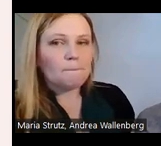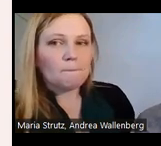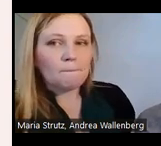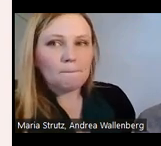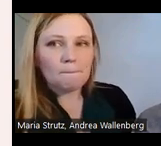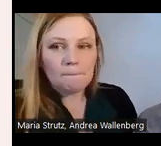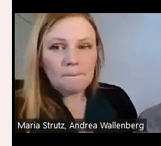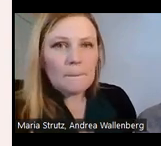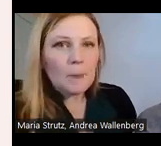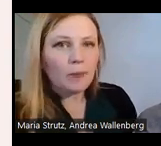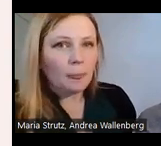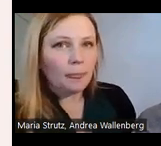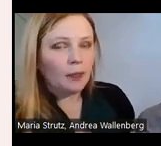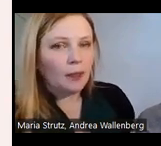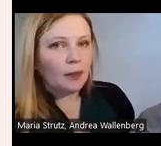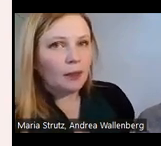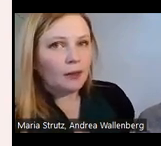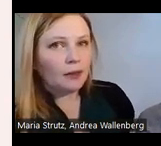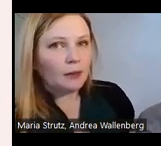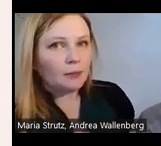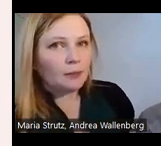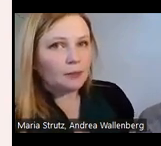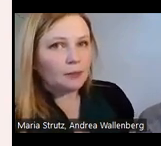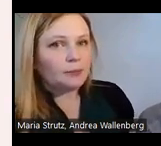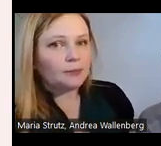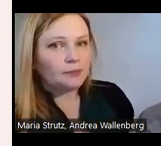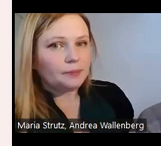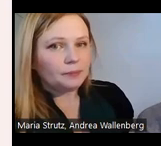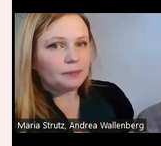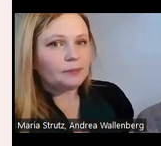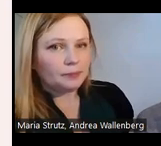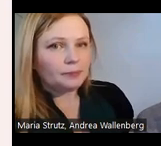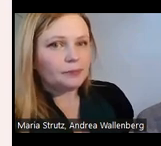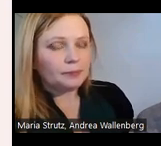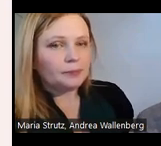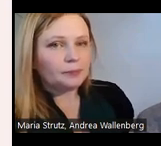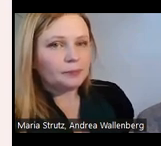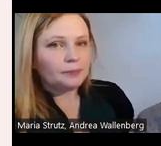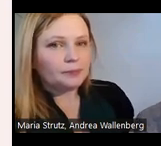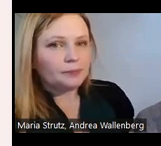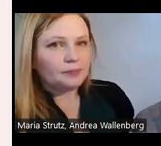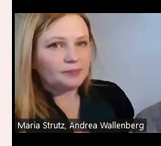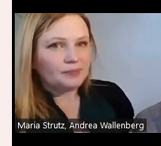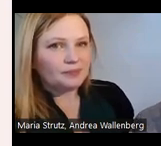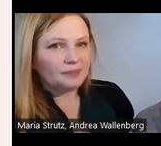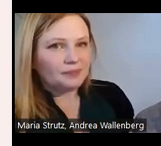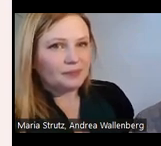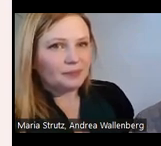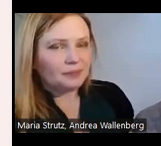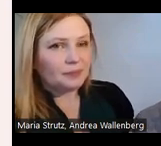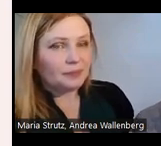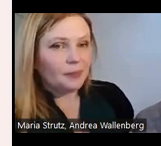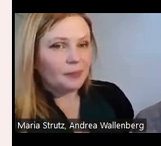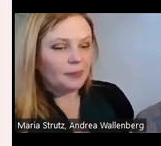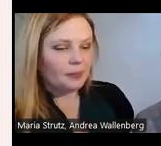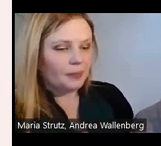absolut. Och alltid ta föräldraoro såklart på allvar. Men i den mån som ni själva kan lindra den. Om det är så